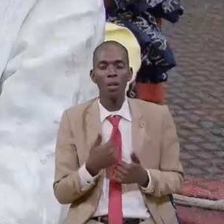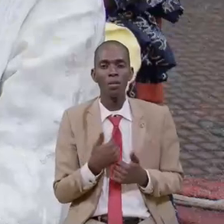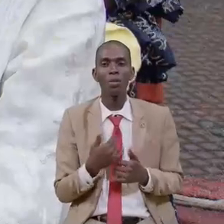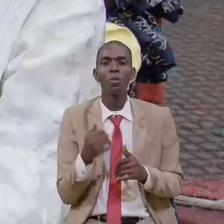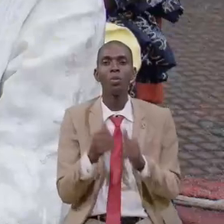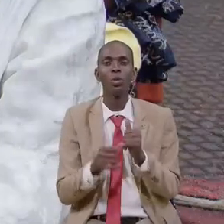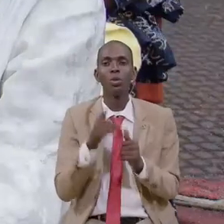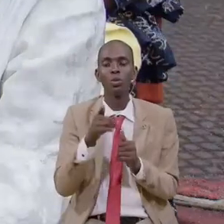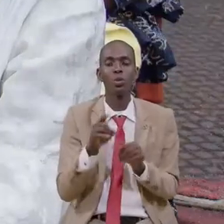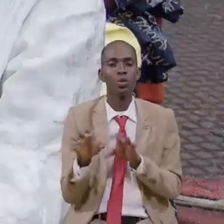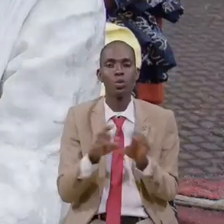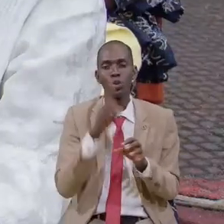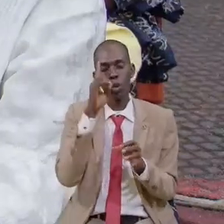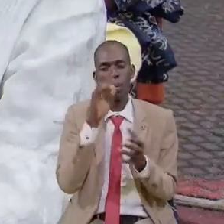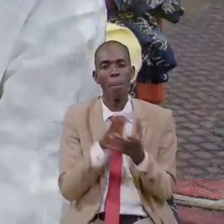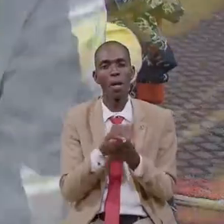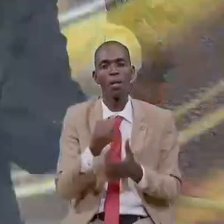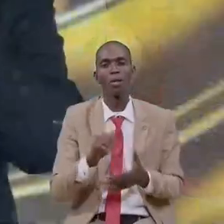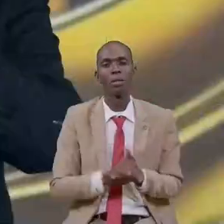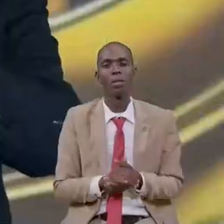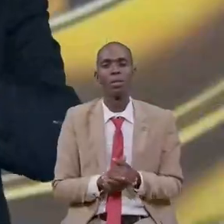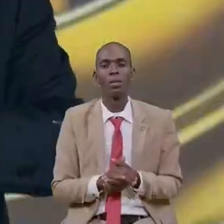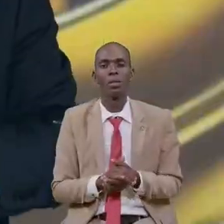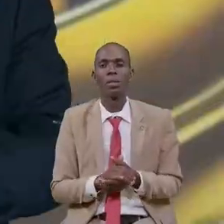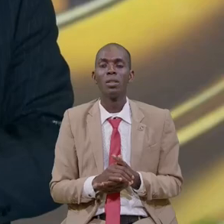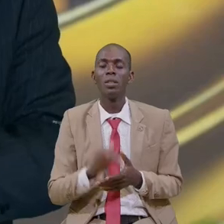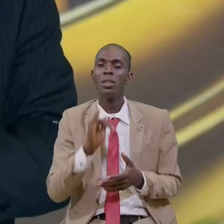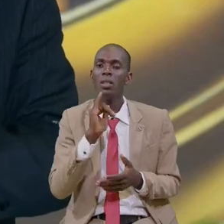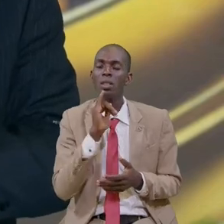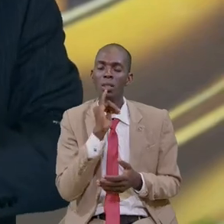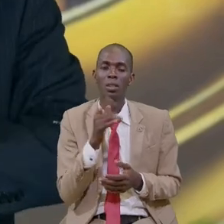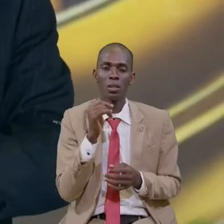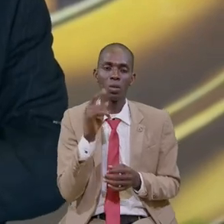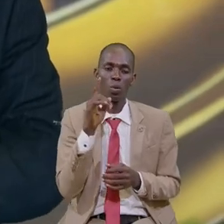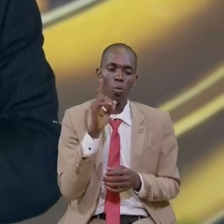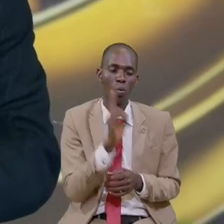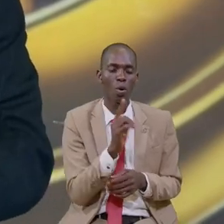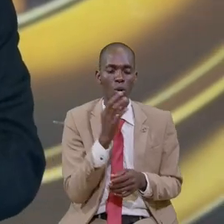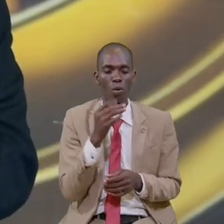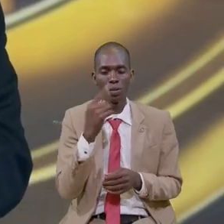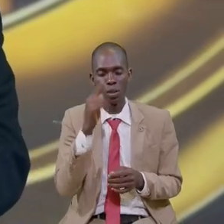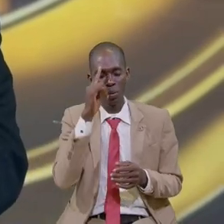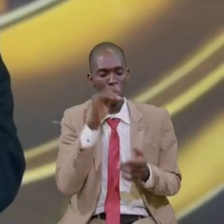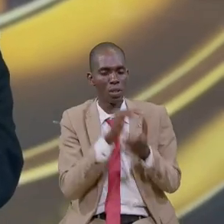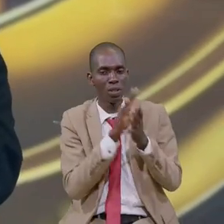veux-tu croire? Est-ce que c'est celui que tu crois qui va agir pour